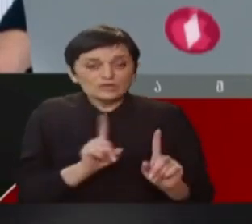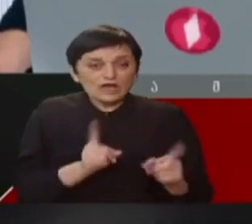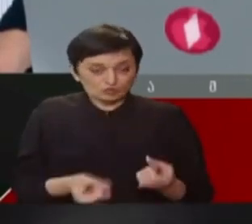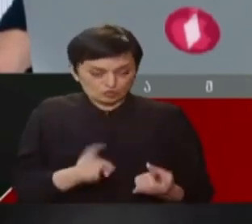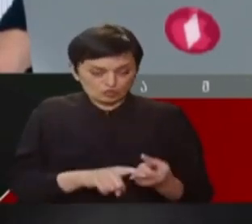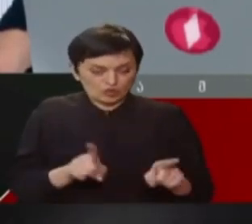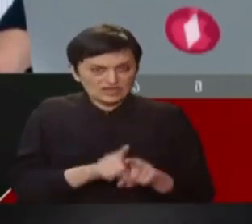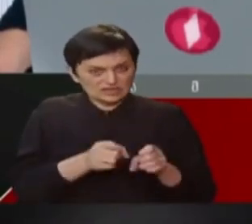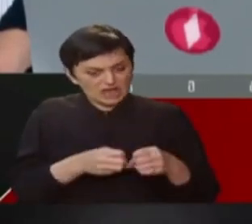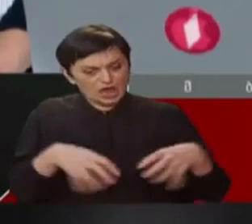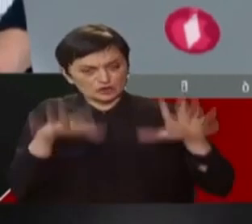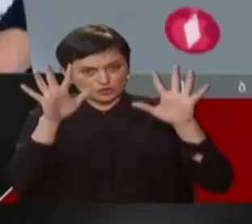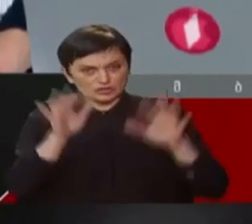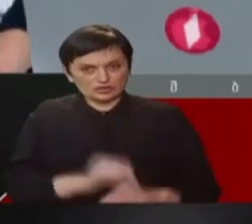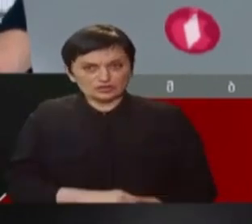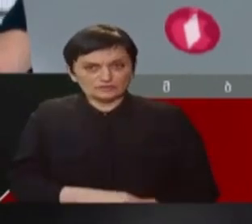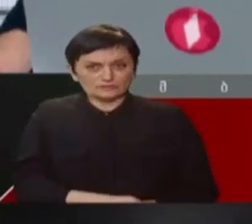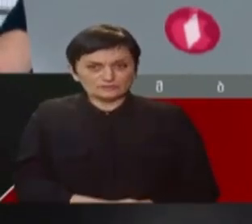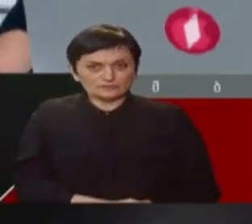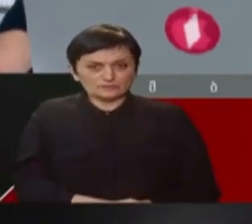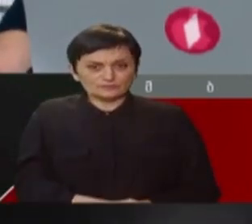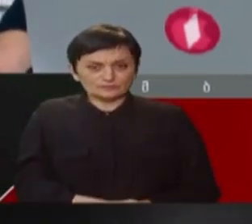უკავშირებთ ასეთ აჟიოტაჟს?